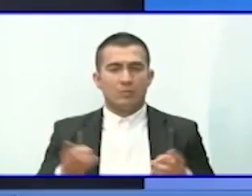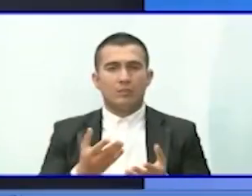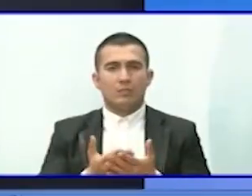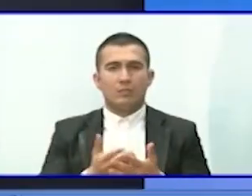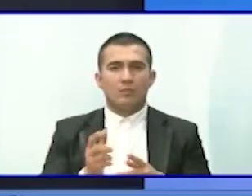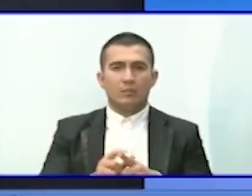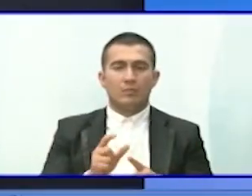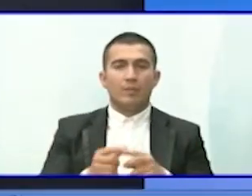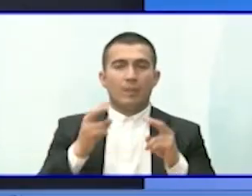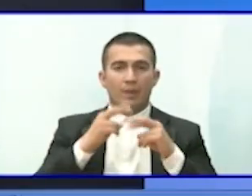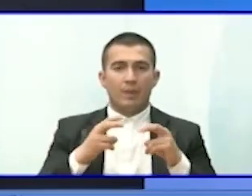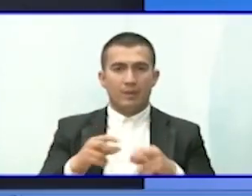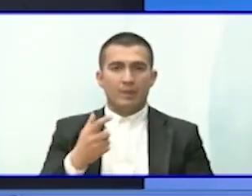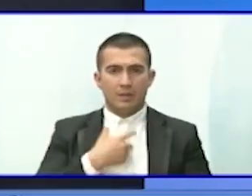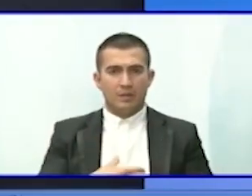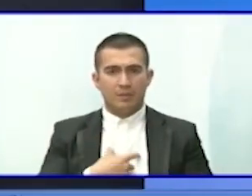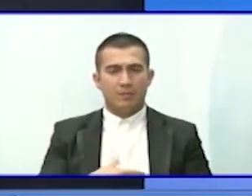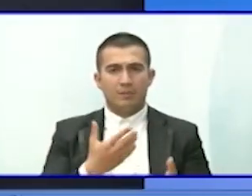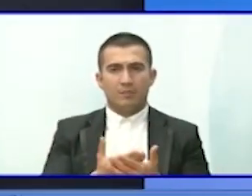проверь себя